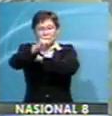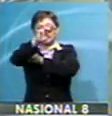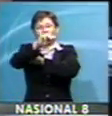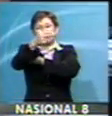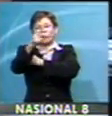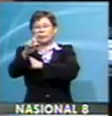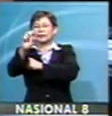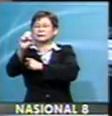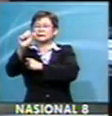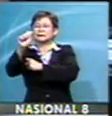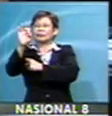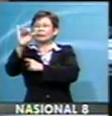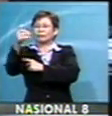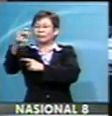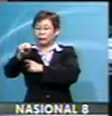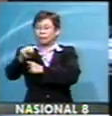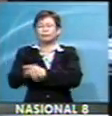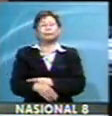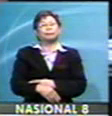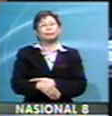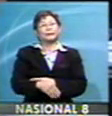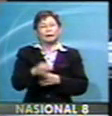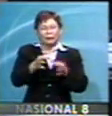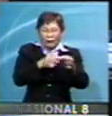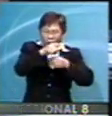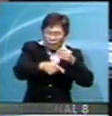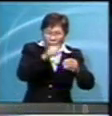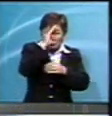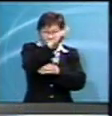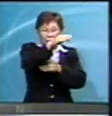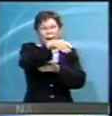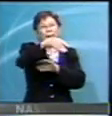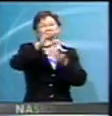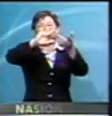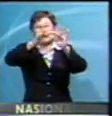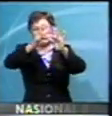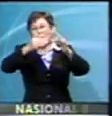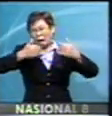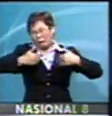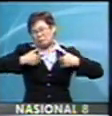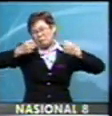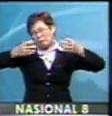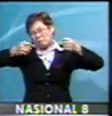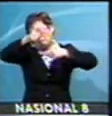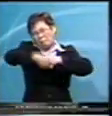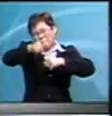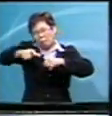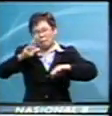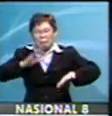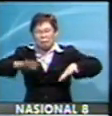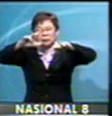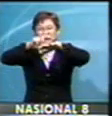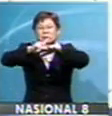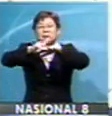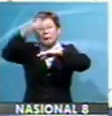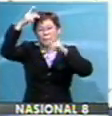Mohamad safian Ismail Dalam pada itu mengulas mengenai dakwaan dalam media sosial yang mengatakan ramai lagi mangsa banjir di Pahang